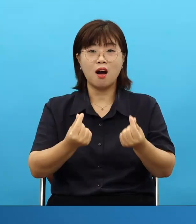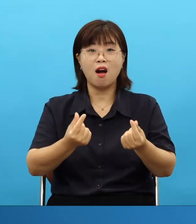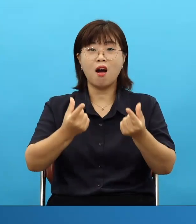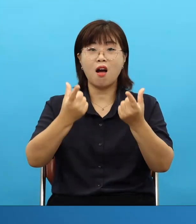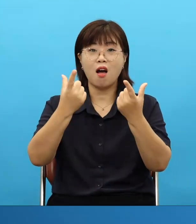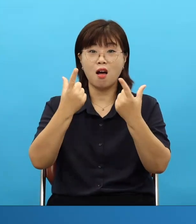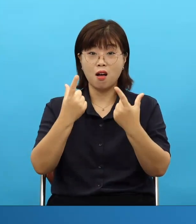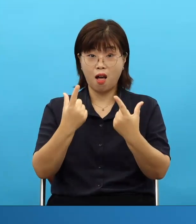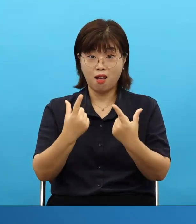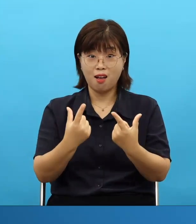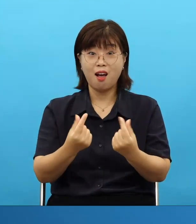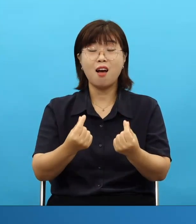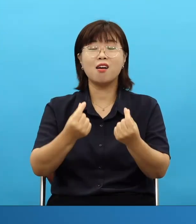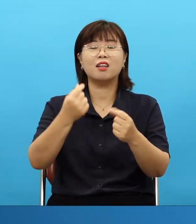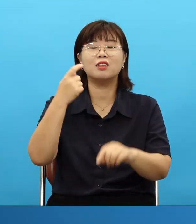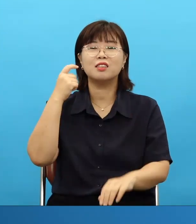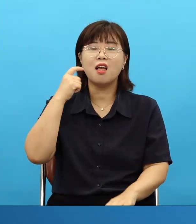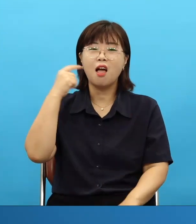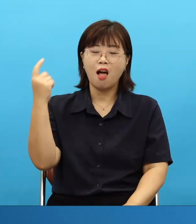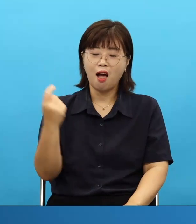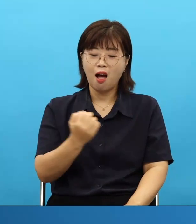생명샘이로다.